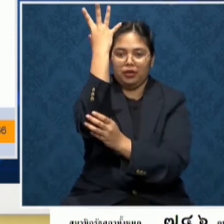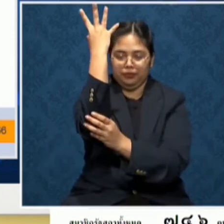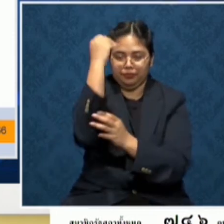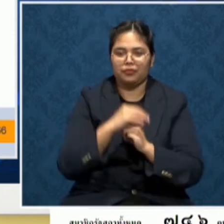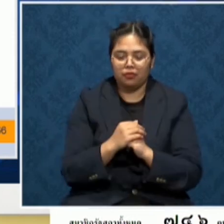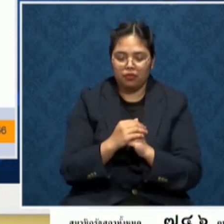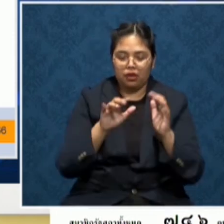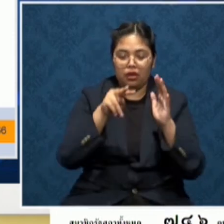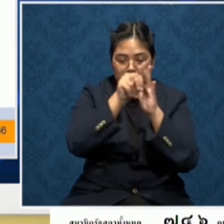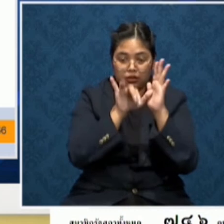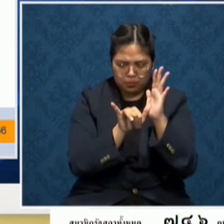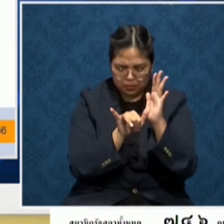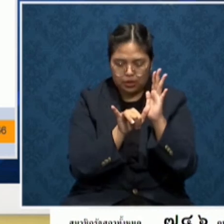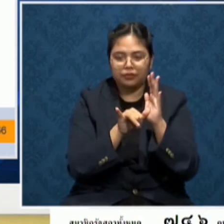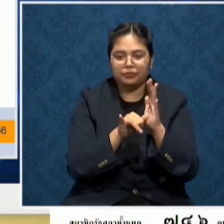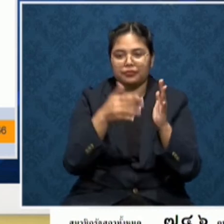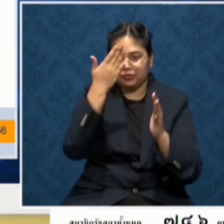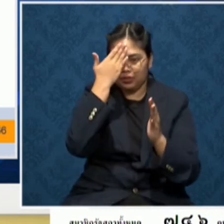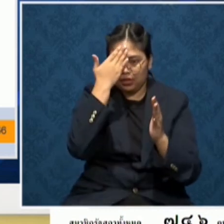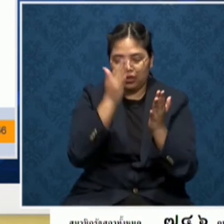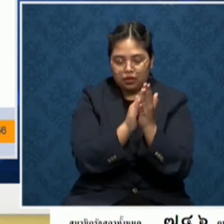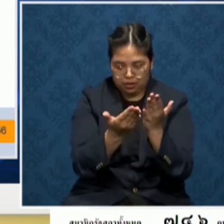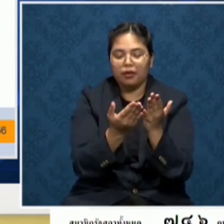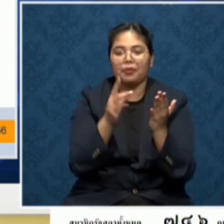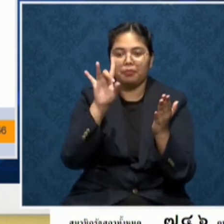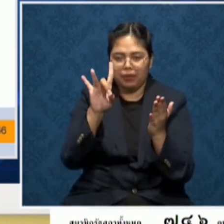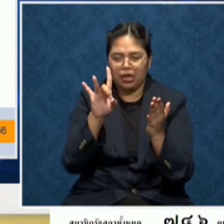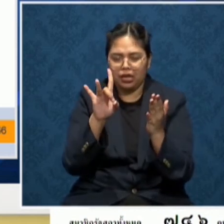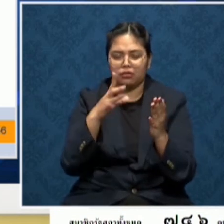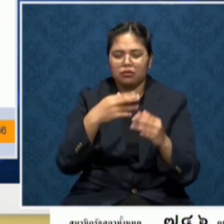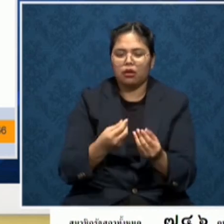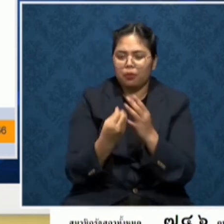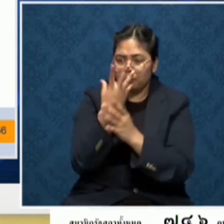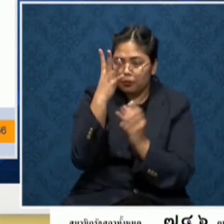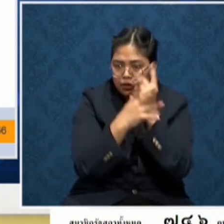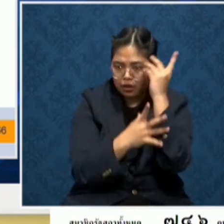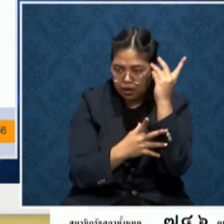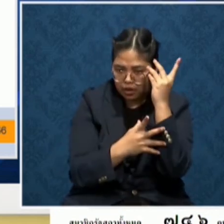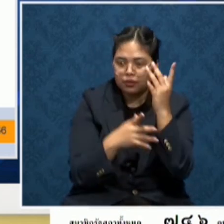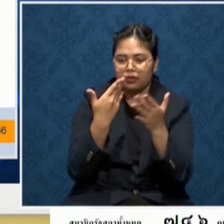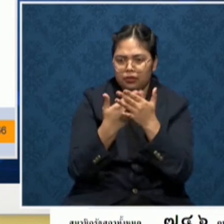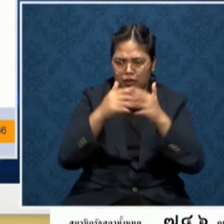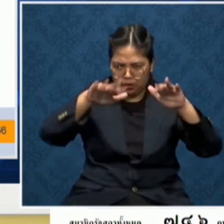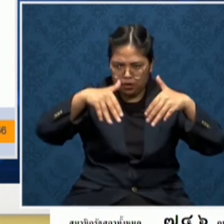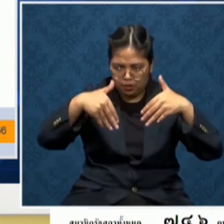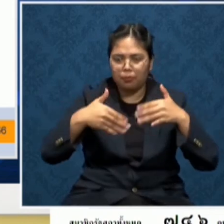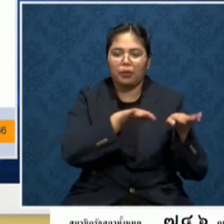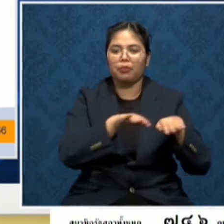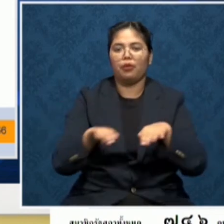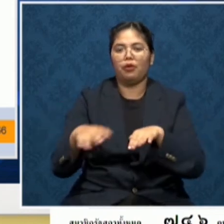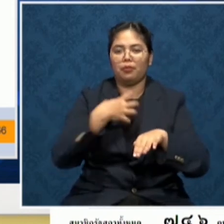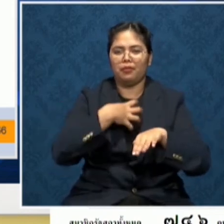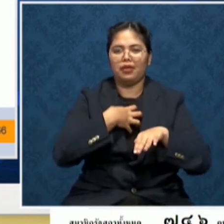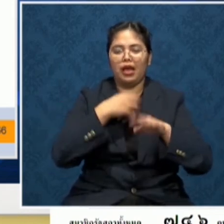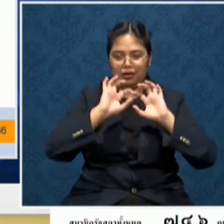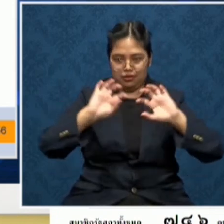ลงไว้ในหน้า8ครับสร้างรายได้จากผืนแผ่นดินและสิ่งแวดล้อมไปพร้อมๆกันขอเชียร์ครับอยากให้รัฐ